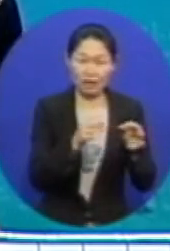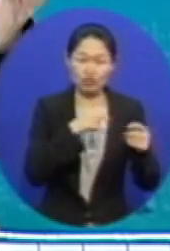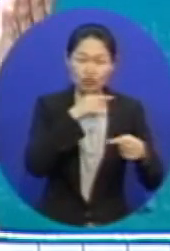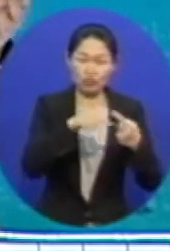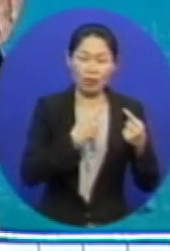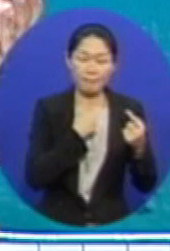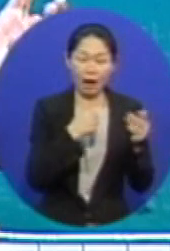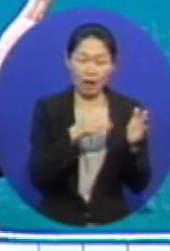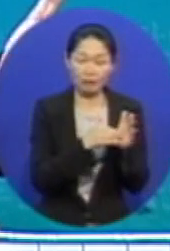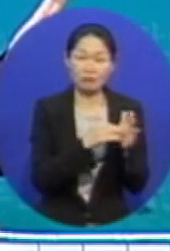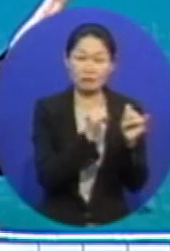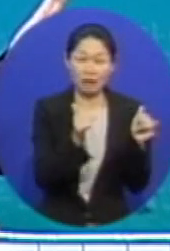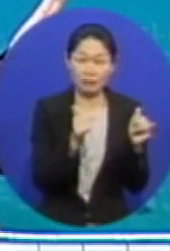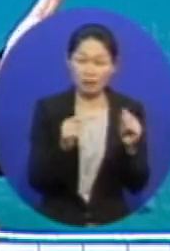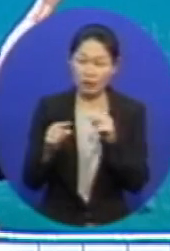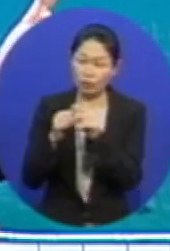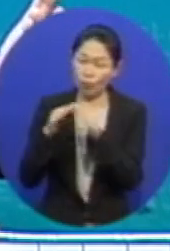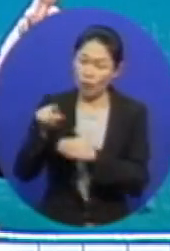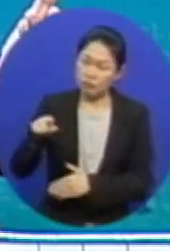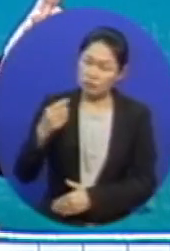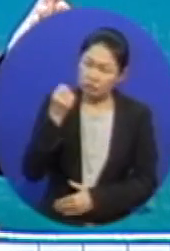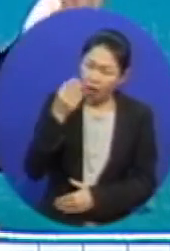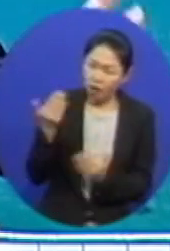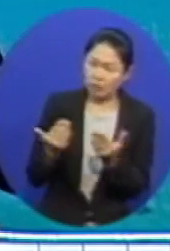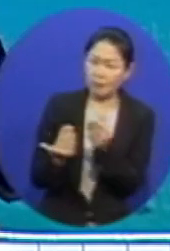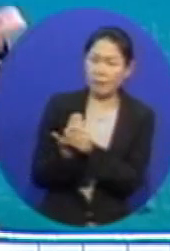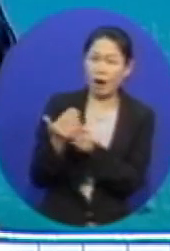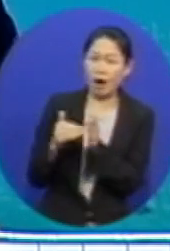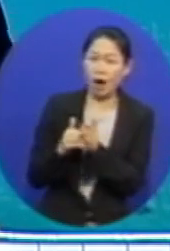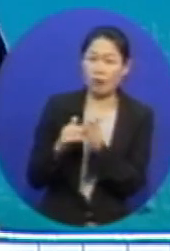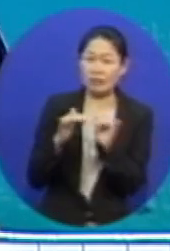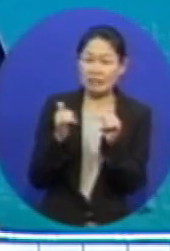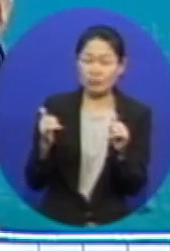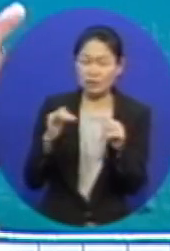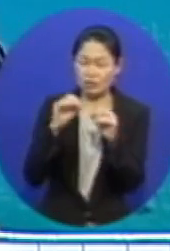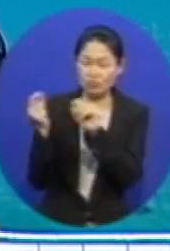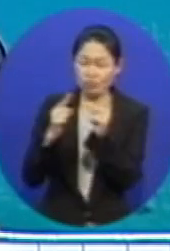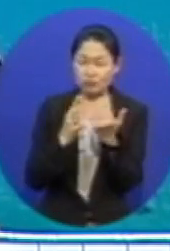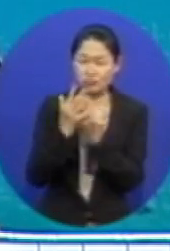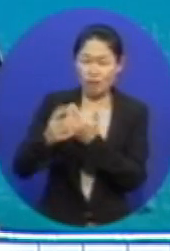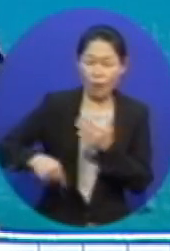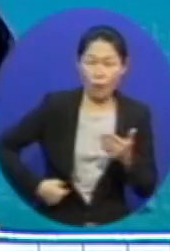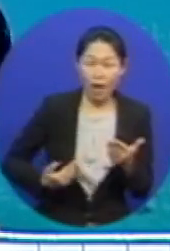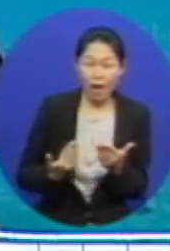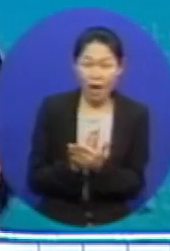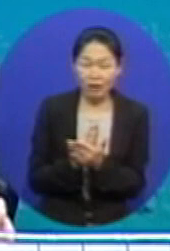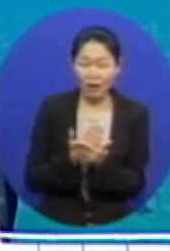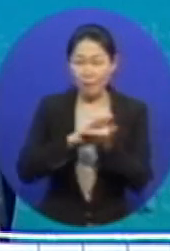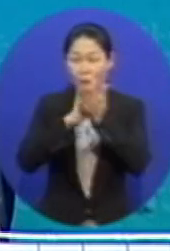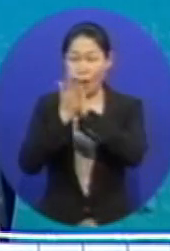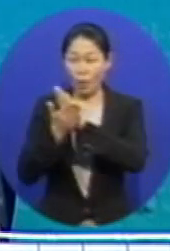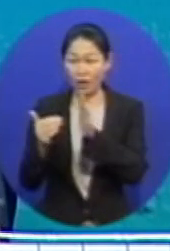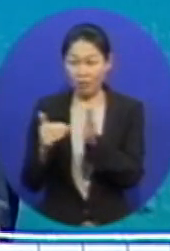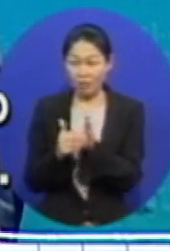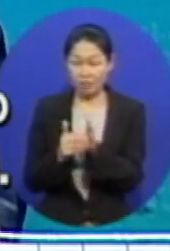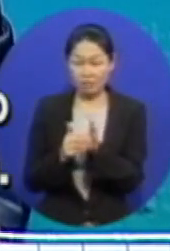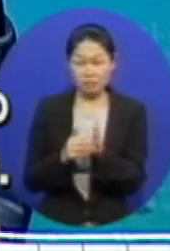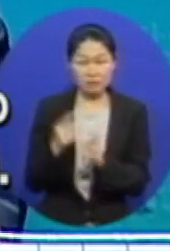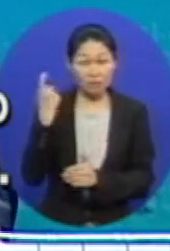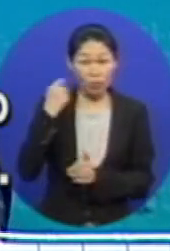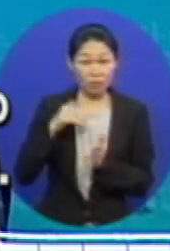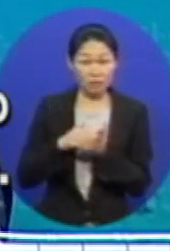하도 교회에서 무슨 이상한 일이 많이 일어나고 사람들이 막 부은 일을 하고 회개가 일어나고 변화되고 그랬다고 그래서